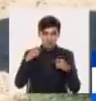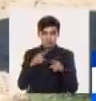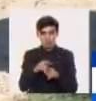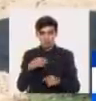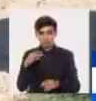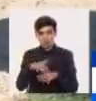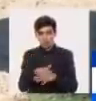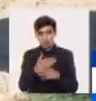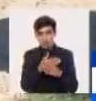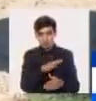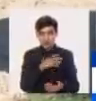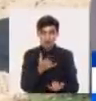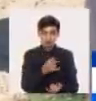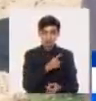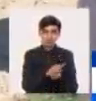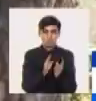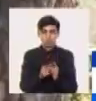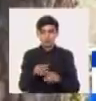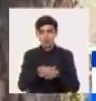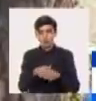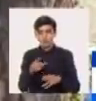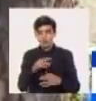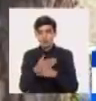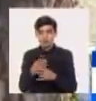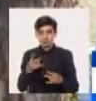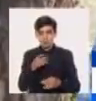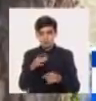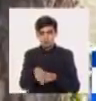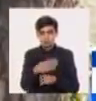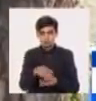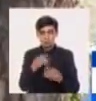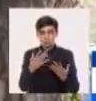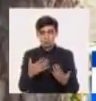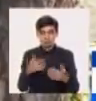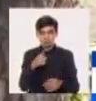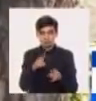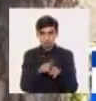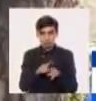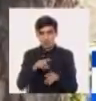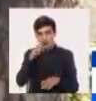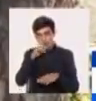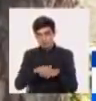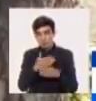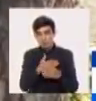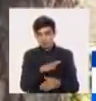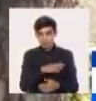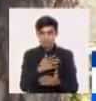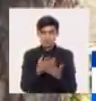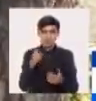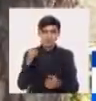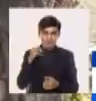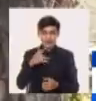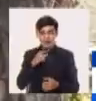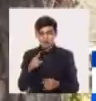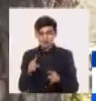Салсын, енді халыққа қызмет қысын бұларда. Бұл құрылысқа бос тұр. Олардың өздеріне көмек болған әкімшіліктен коммуналдық кісі жауап береді,